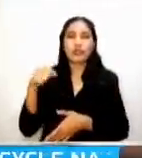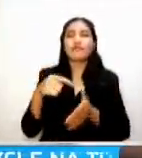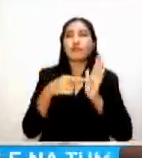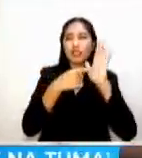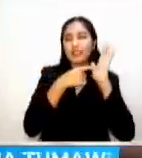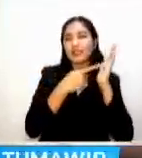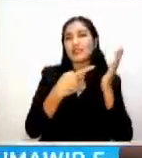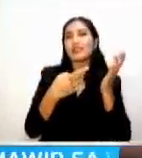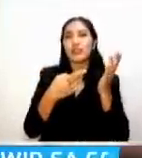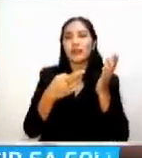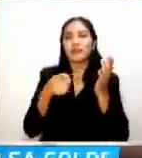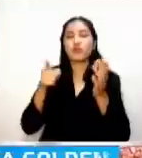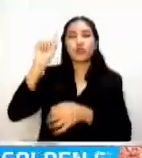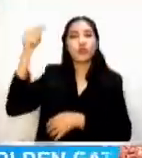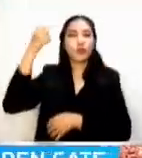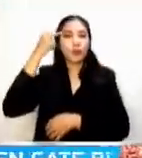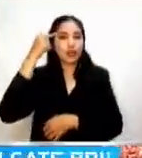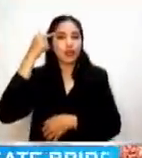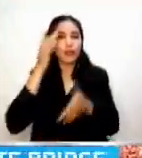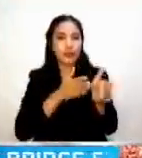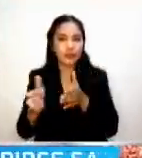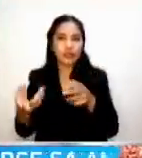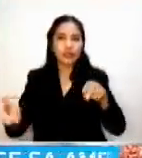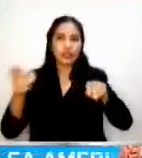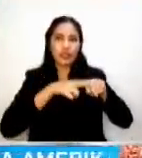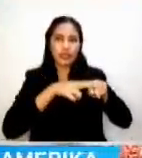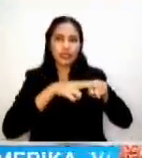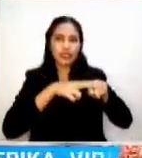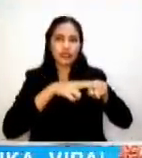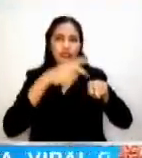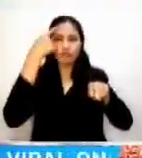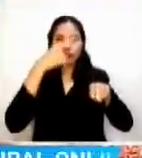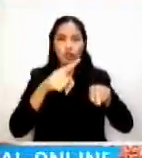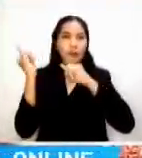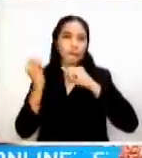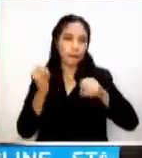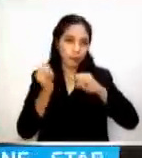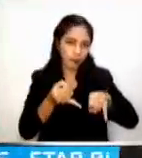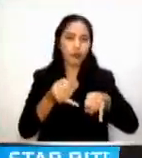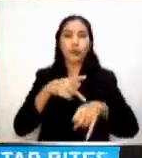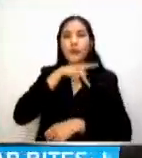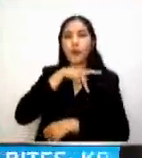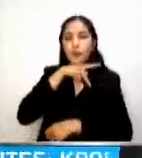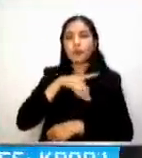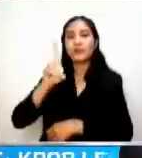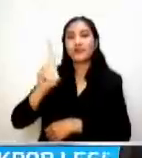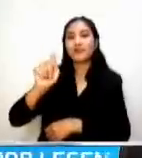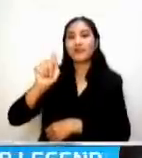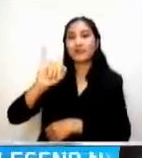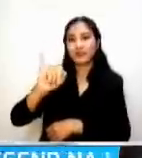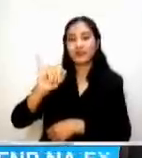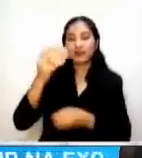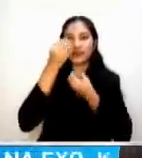ng 350,000 metric tons ang inaangkat na baboy. Sabi naman ng DTI, dagdag na supply ng karneng baboy